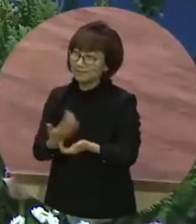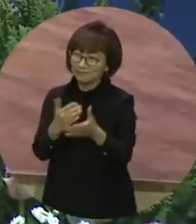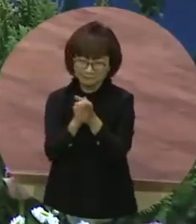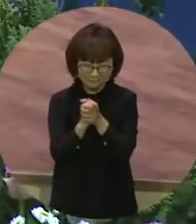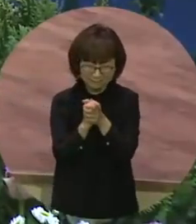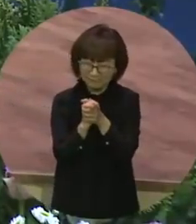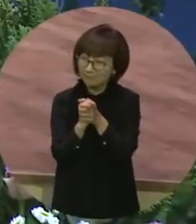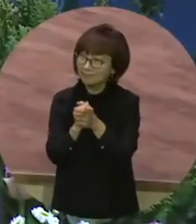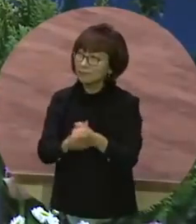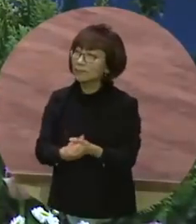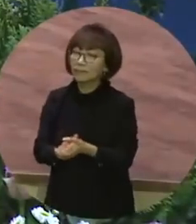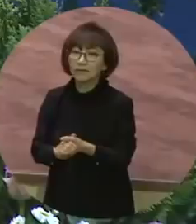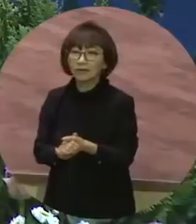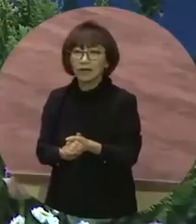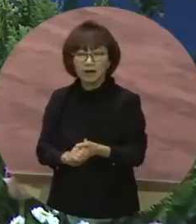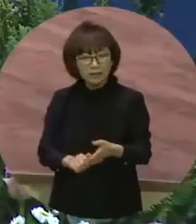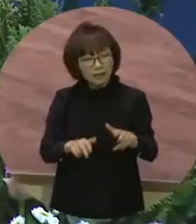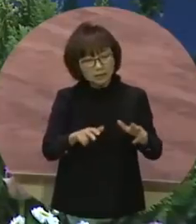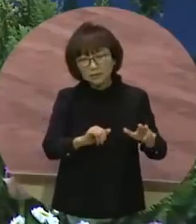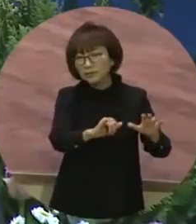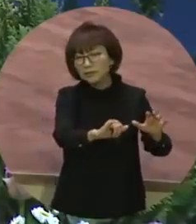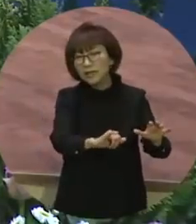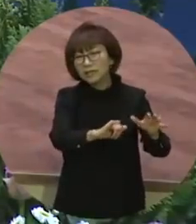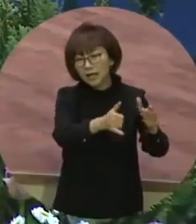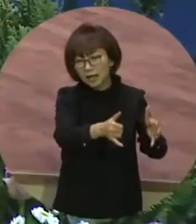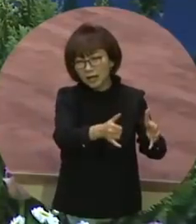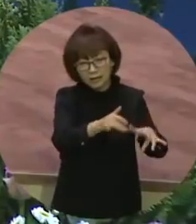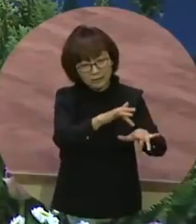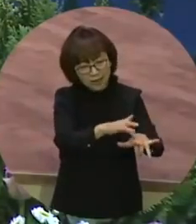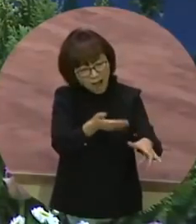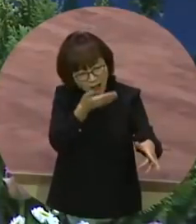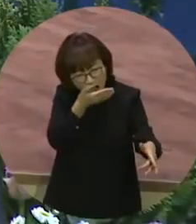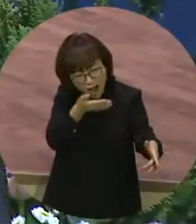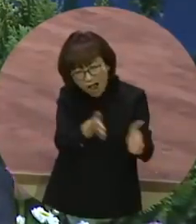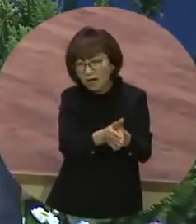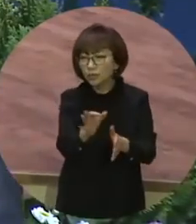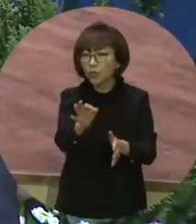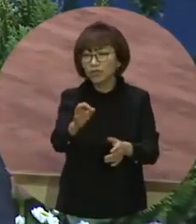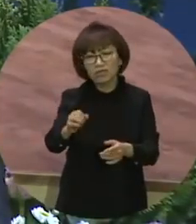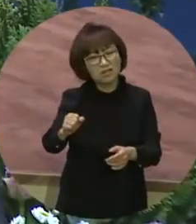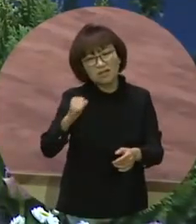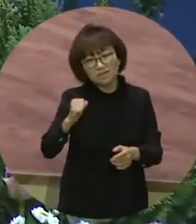많아요. 흑암 경제. 흑암 경제, 전부 흑암 경제예요.